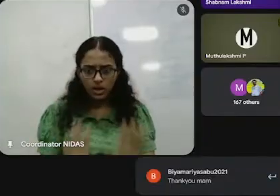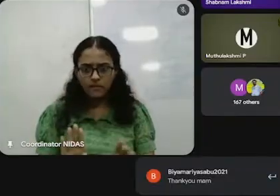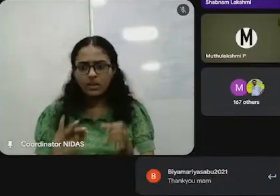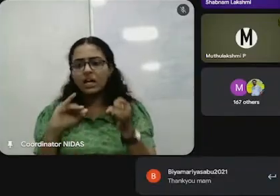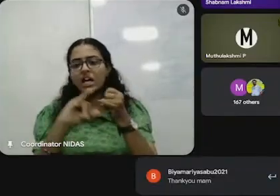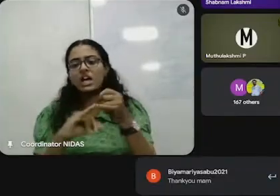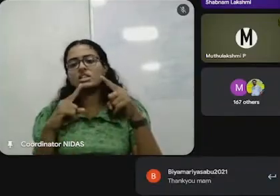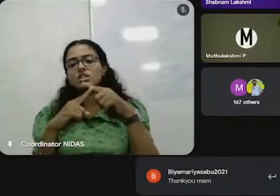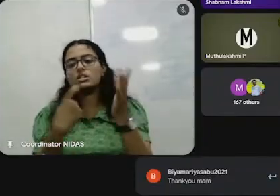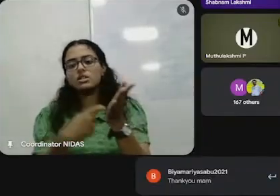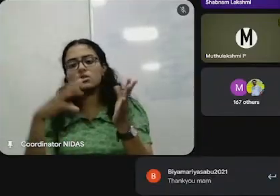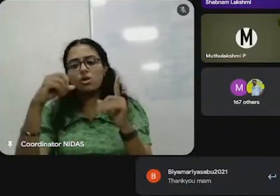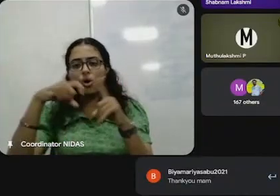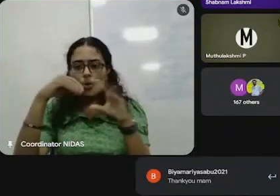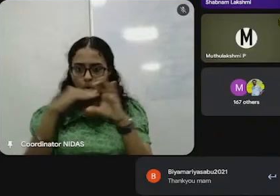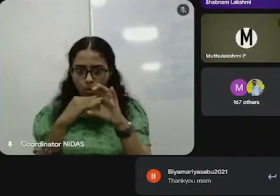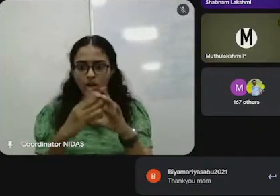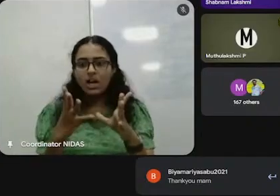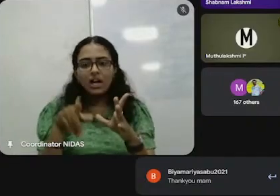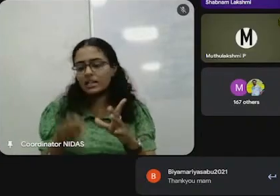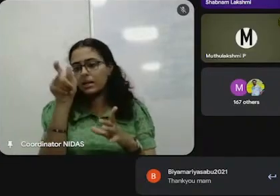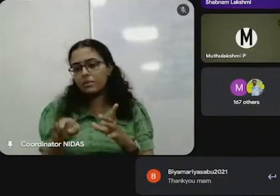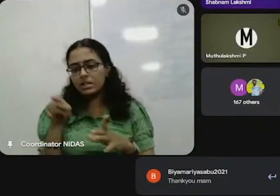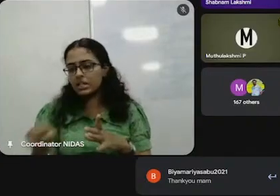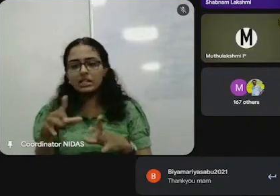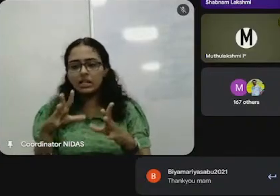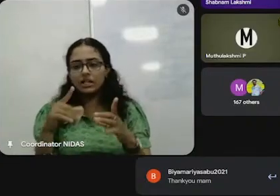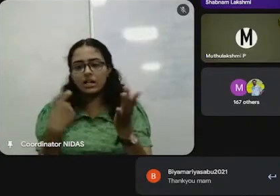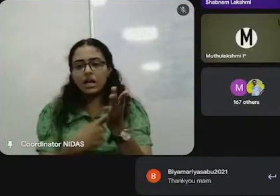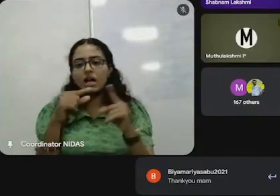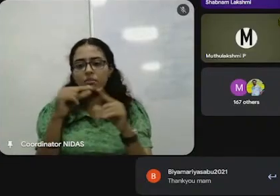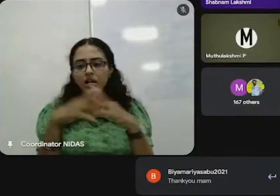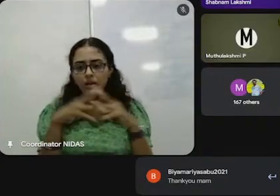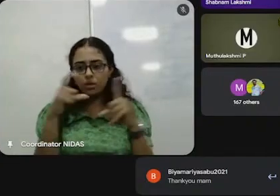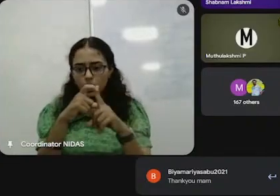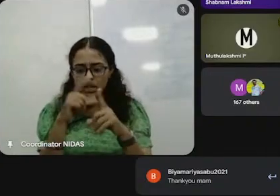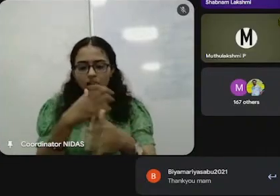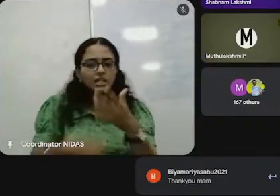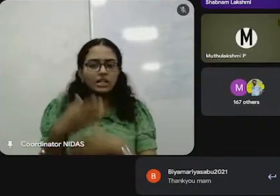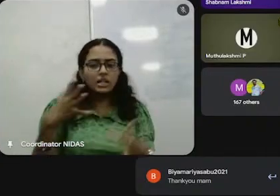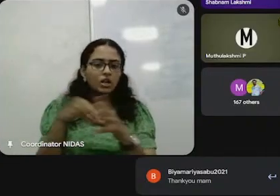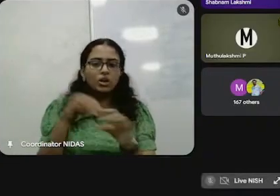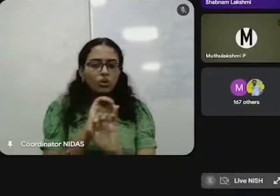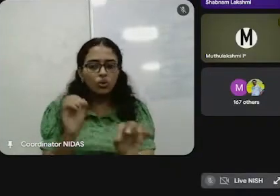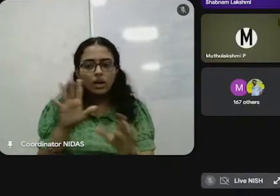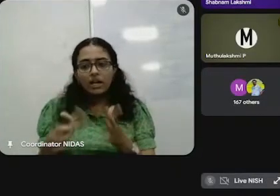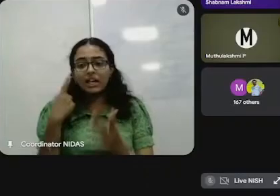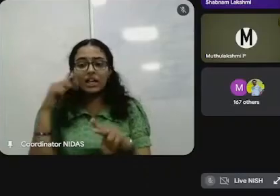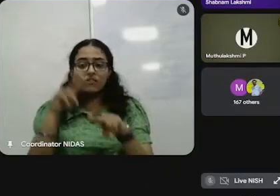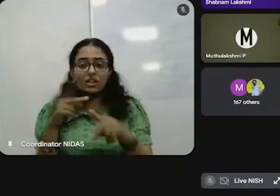സ്ട്രോക്ക് എന്ന കണ്ടീഷൻ RPWD ഇല്ല. പക്ഷെ സ്ട്രോക്ക് മൂലം അദ്ദേഹത്തിന് നടക്കാനുള്ള ബുദ്ധിമുട്ടുകളോ അല്ലെ ശാരീരിക വൈകല്യങ്ങളോ